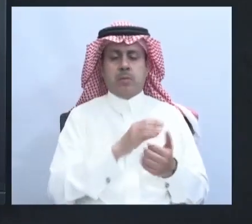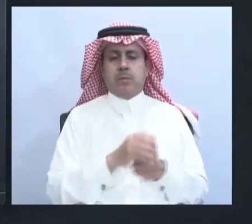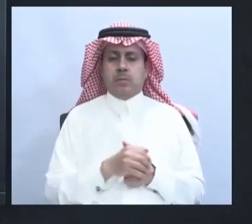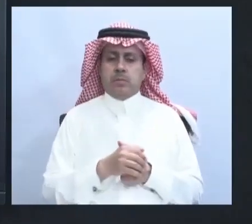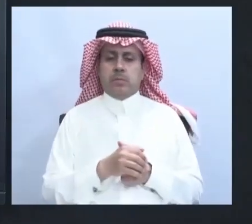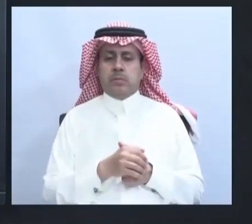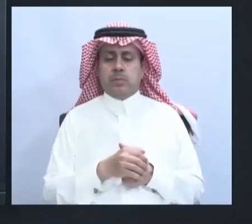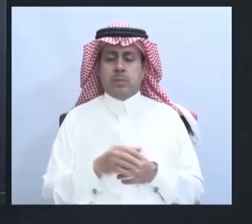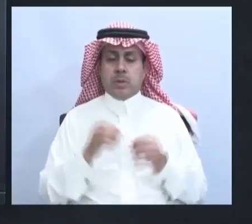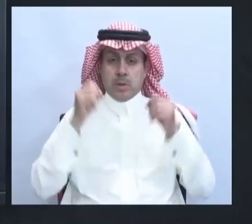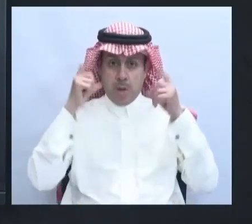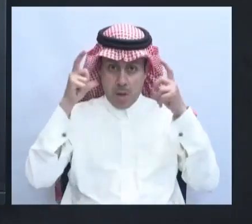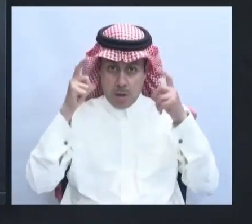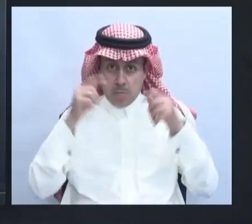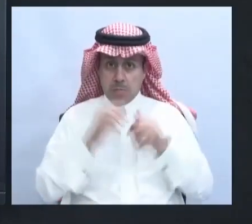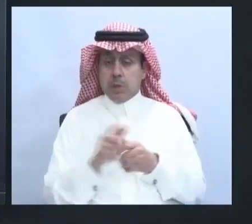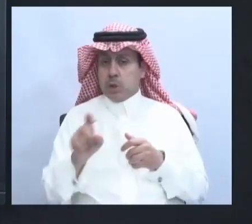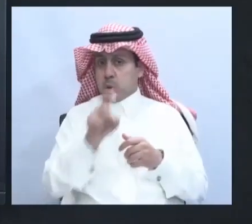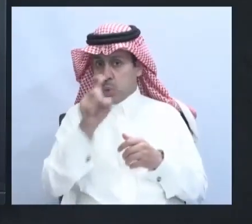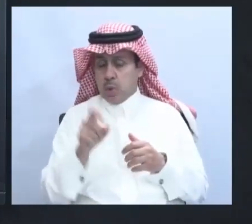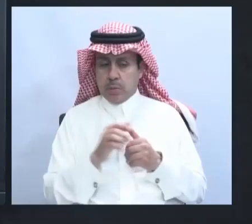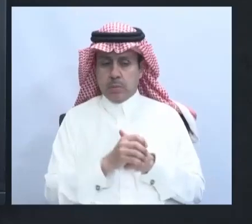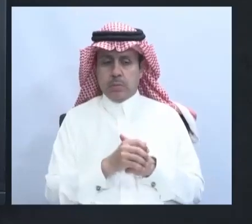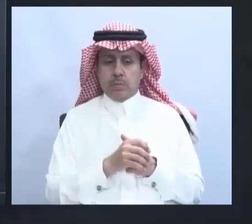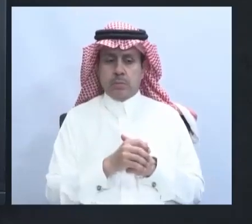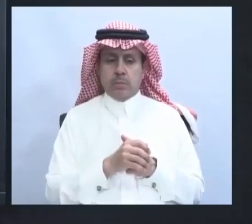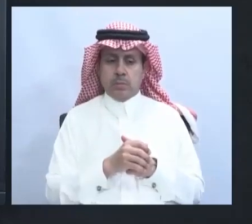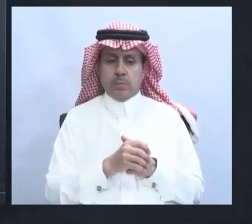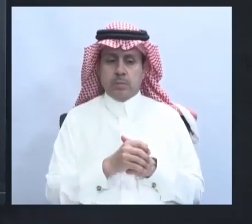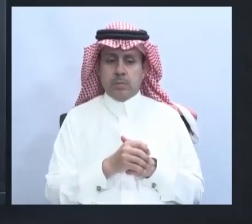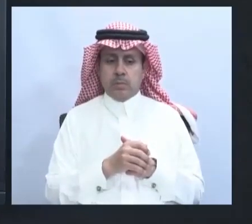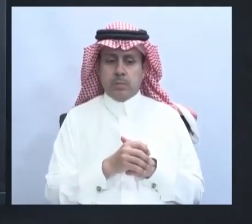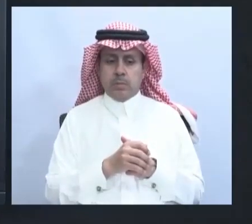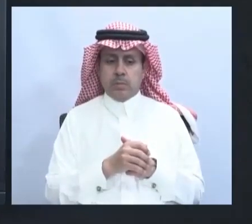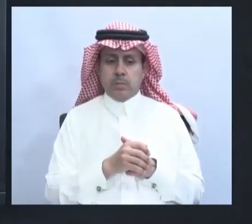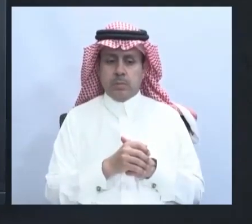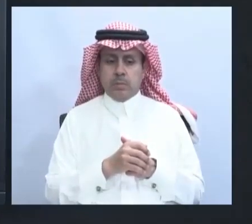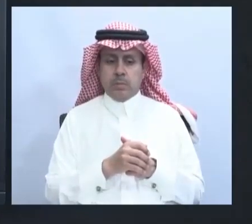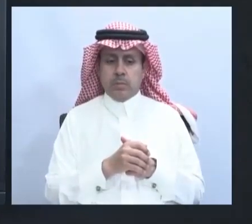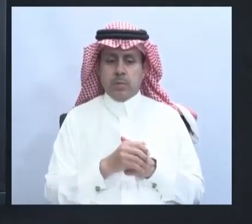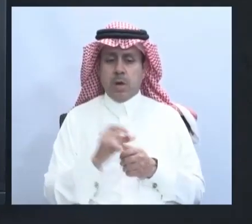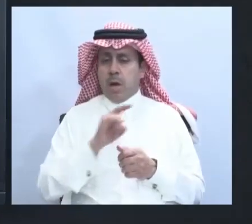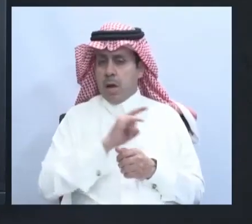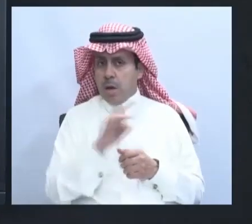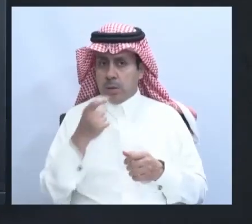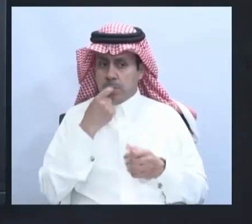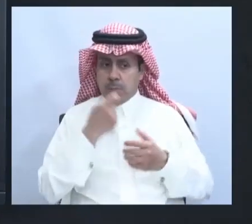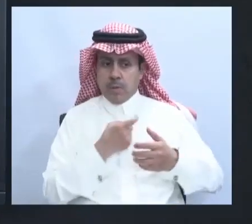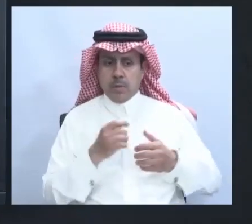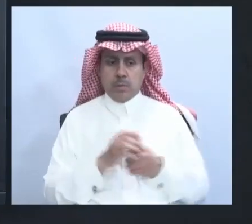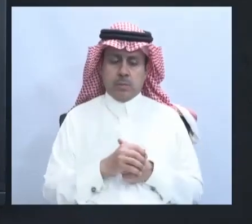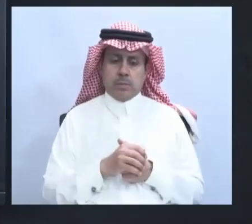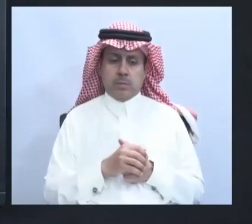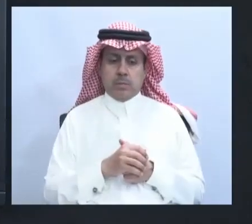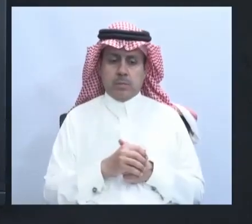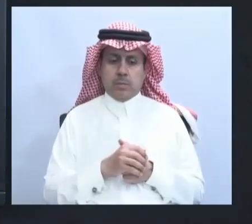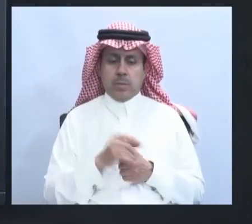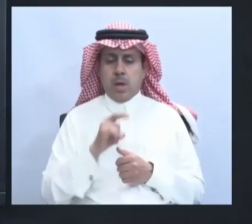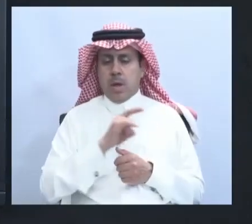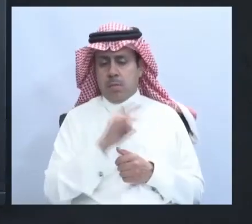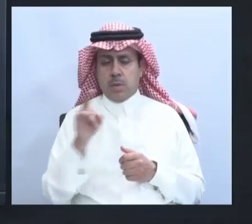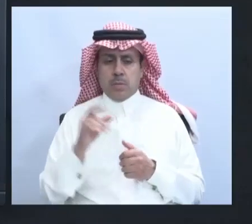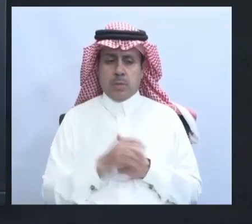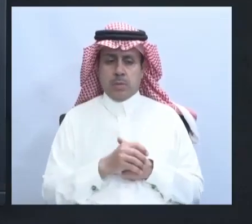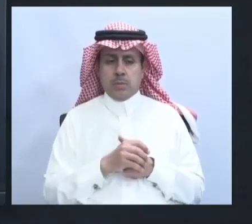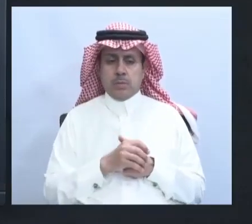في المساله تين السابقتين ما هو احسنتم اليقين عدم الرضاع شكت هي ارضعت